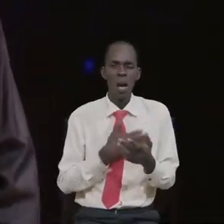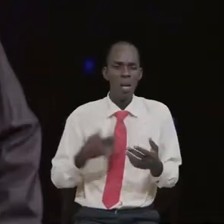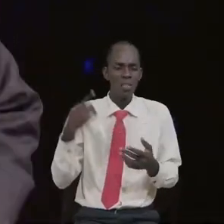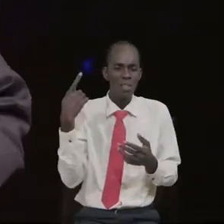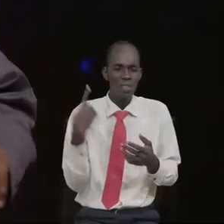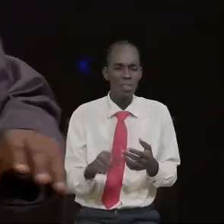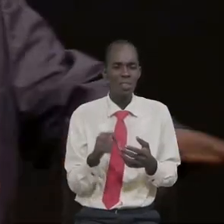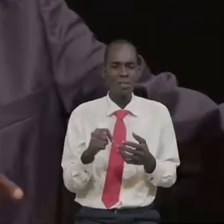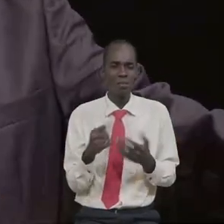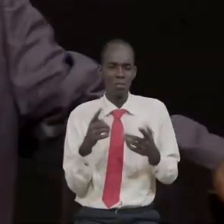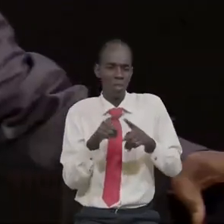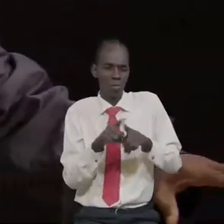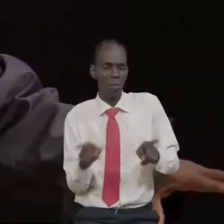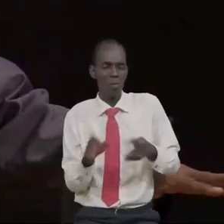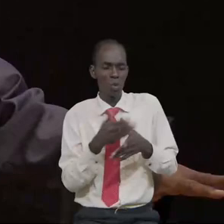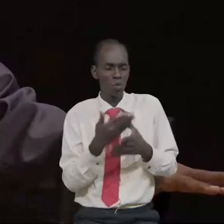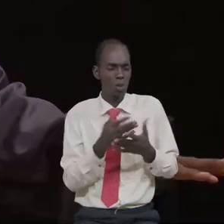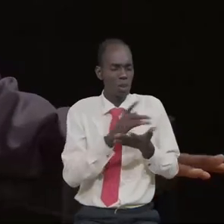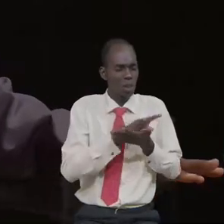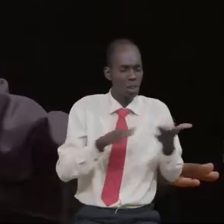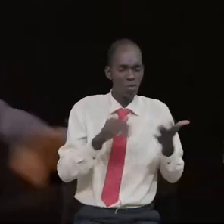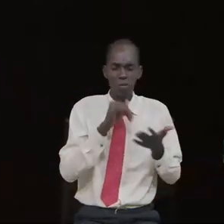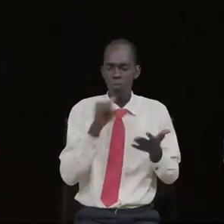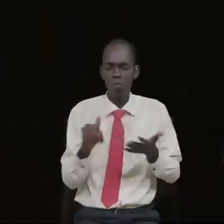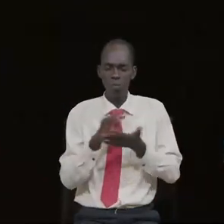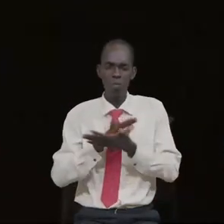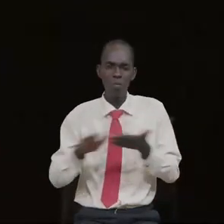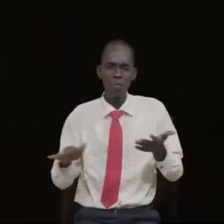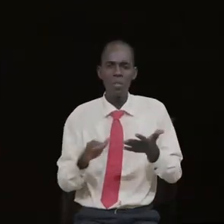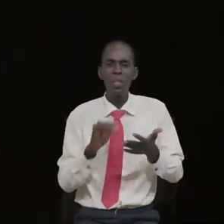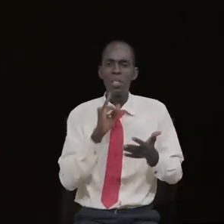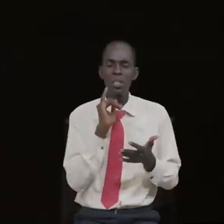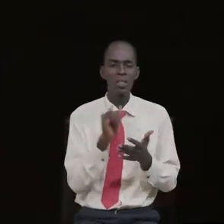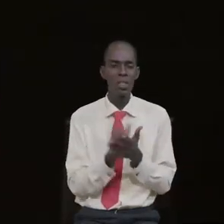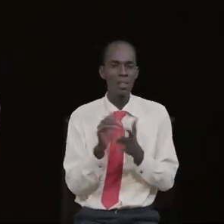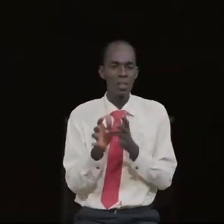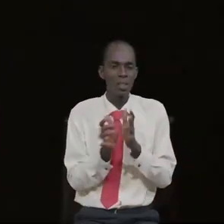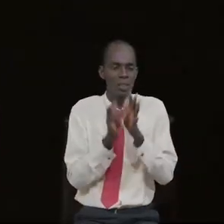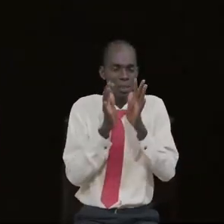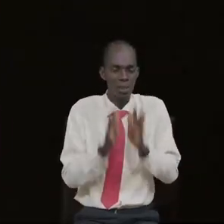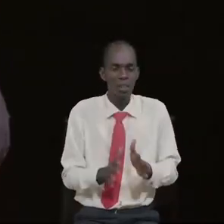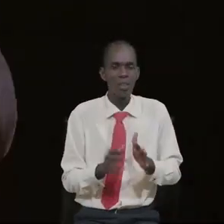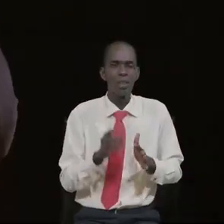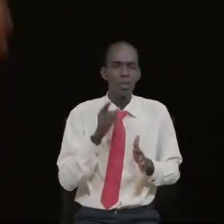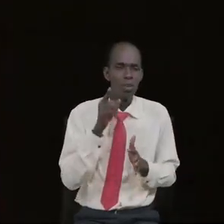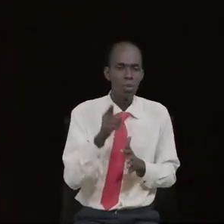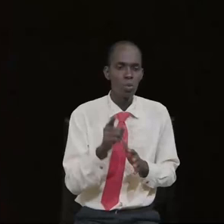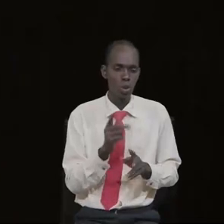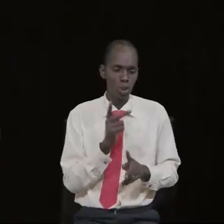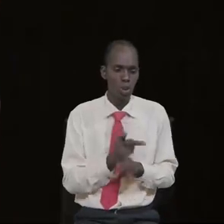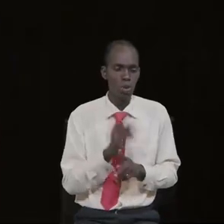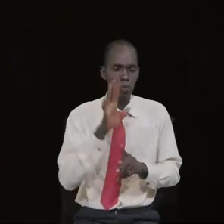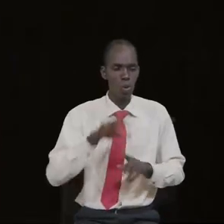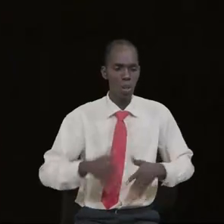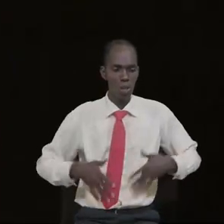la sainteté, la différence entre le pur et l'impur, entre le monde et le croyant. Et tu mènes une vie séparée, une